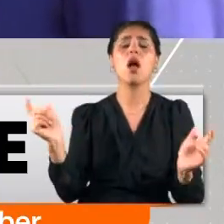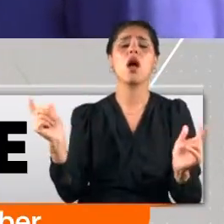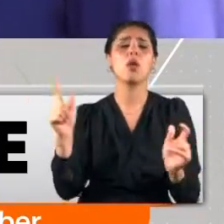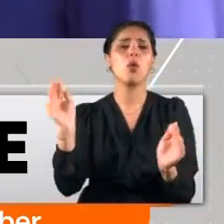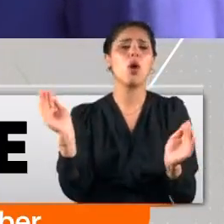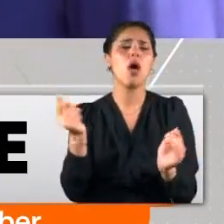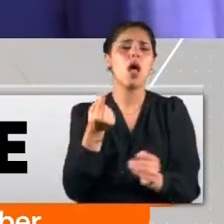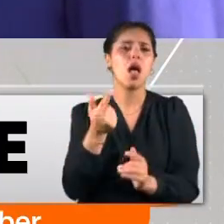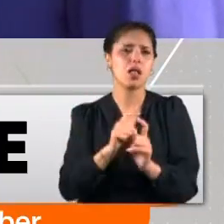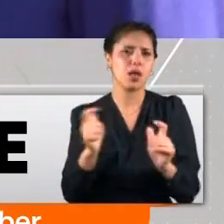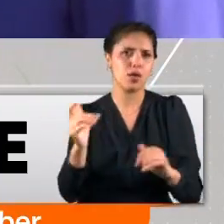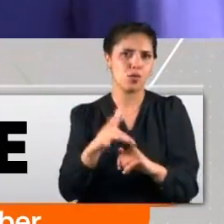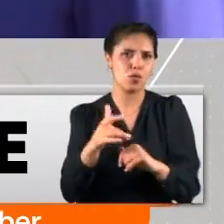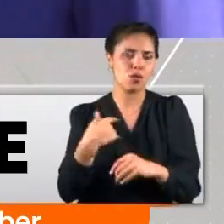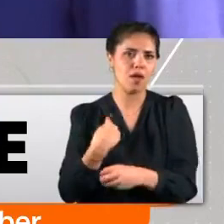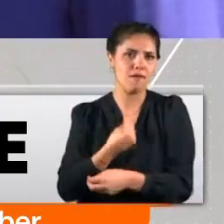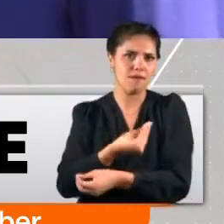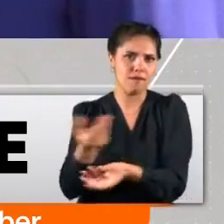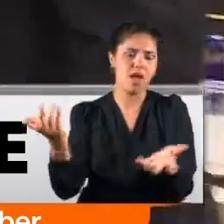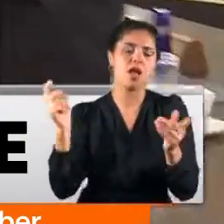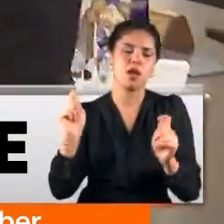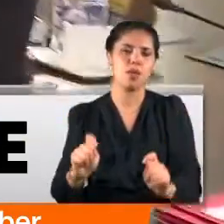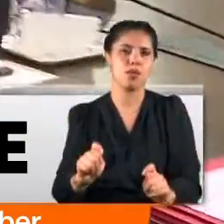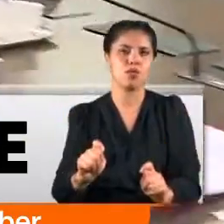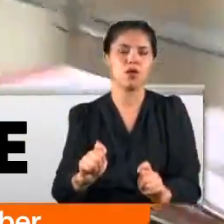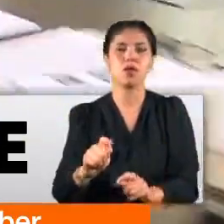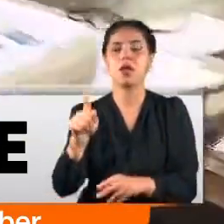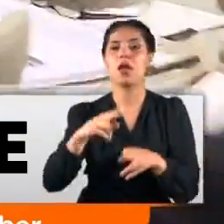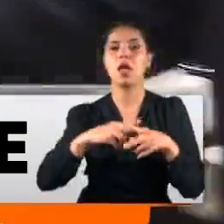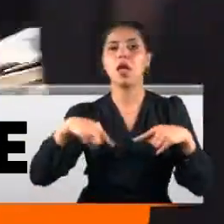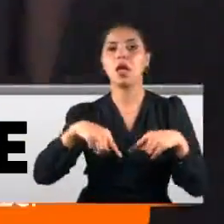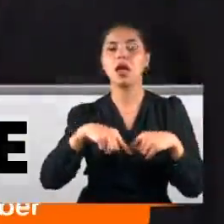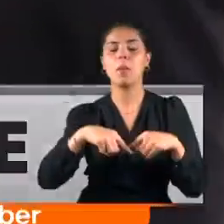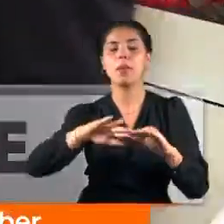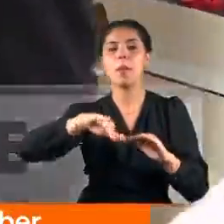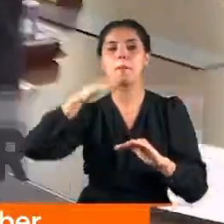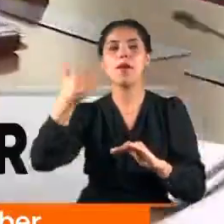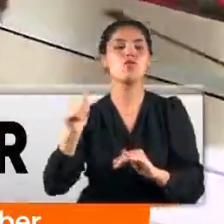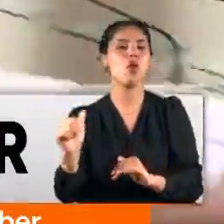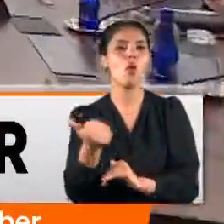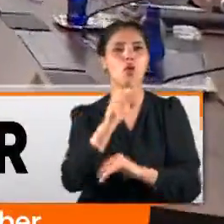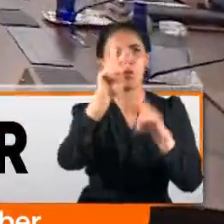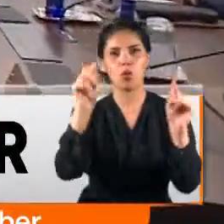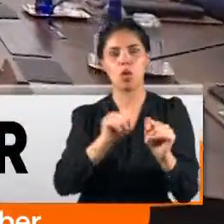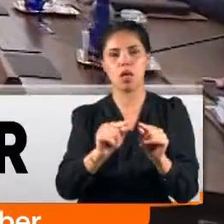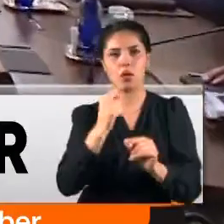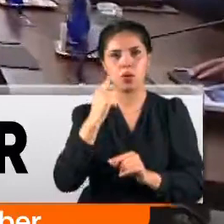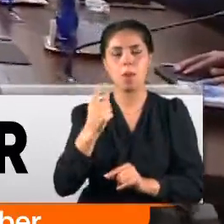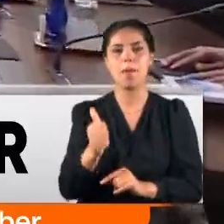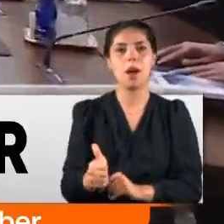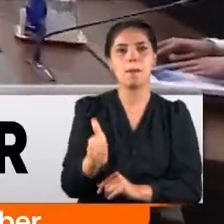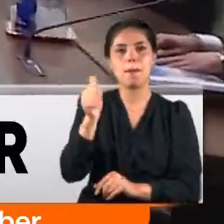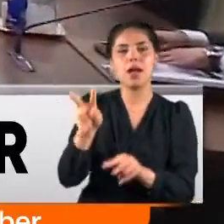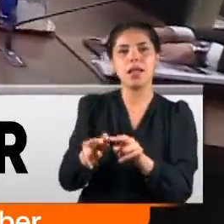de biz bunların naklini yapacağız. Kabinenin bir diğer sıcak başlığı ekonomi olacak. Hazine ve Maliye